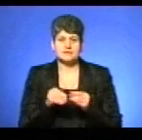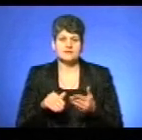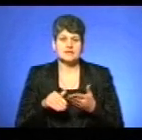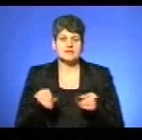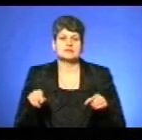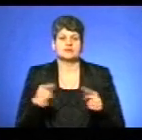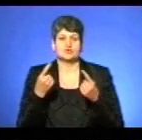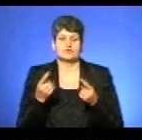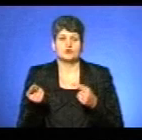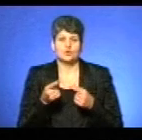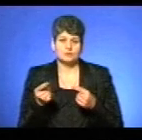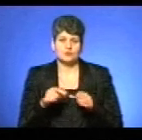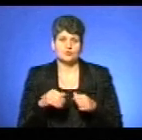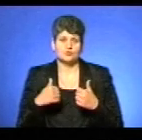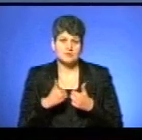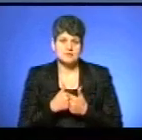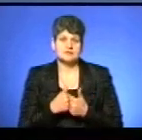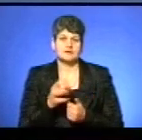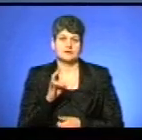Тернопільської кінокомісії Наталія Турчин.